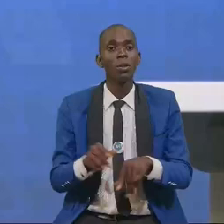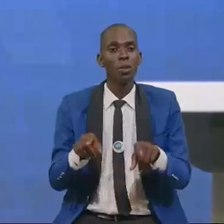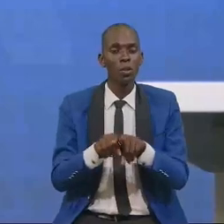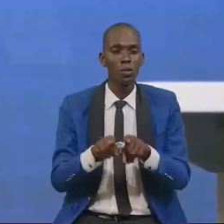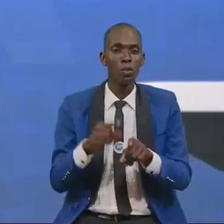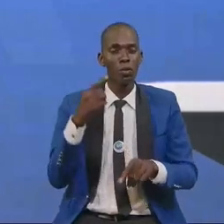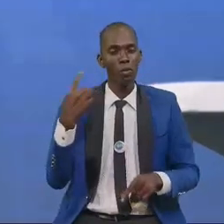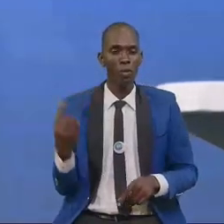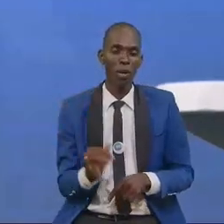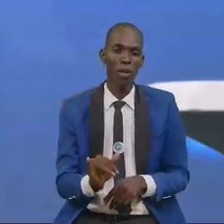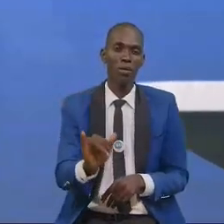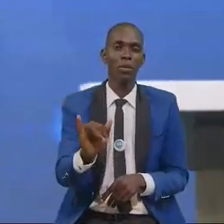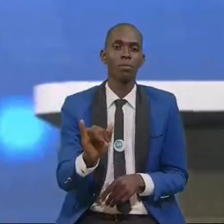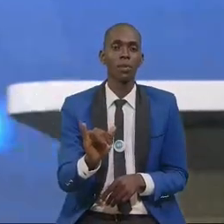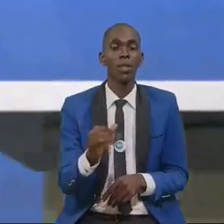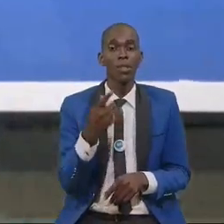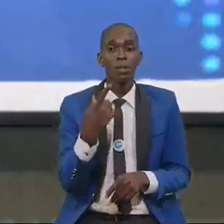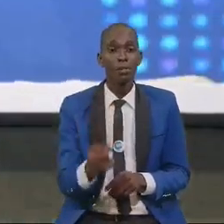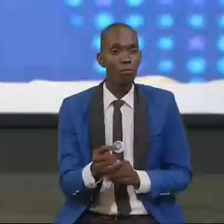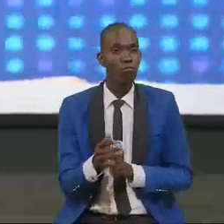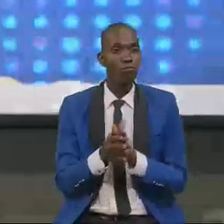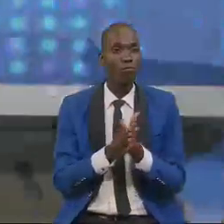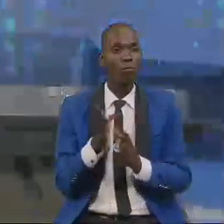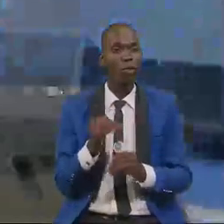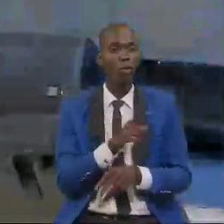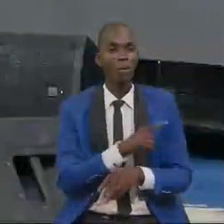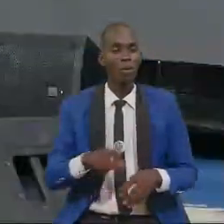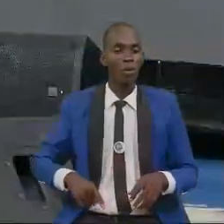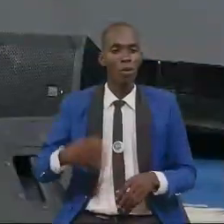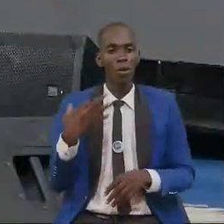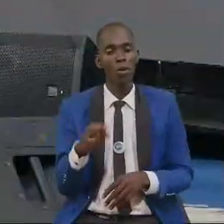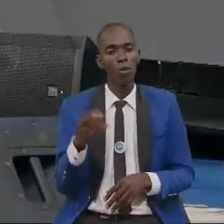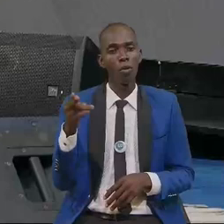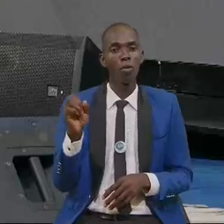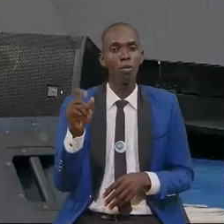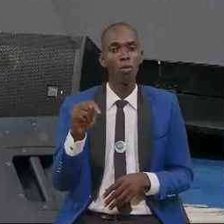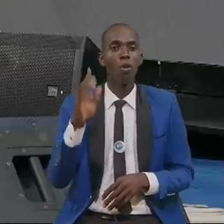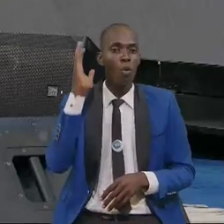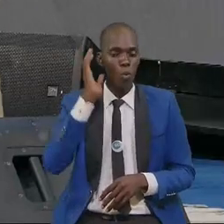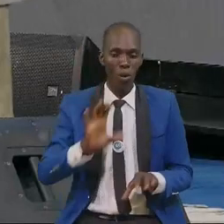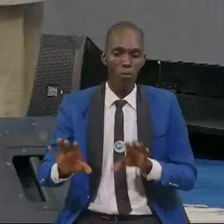pour toujours voilà ce que fera le zèle de l'Éternel des armées